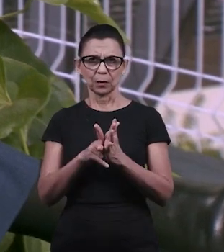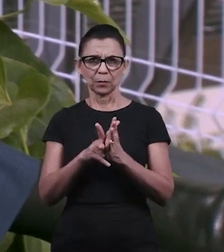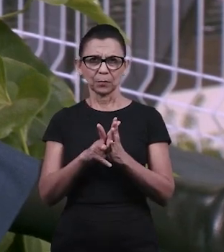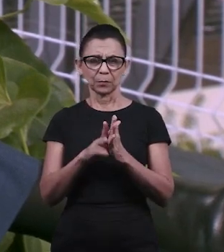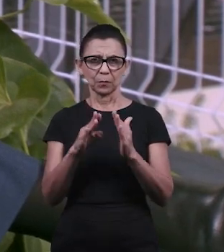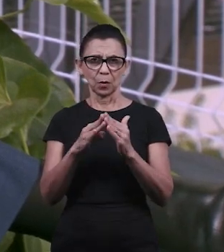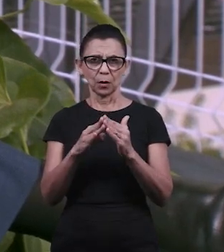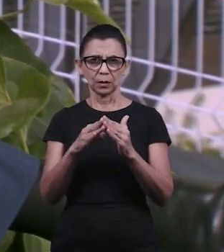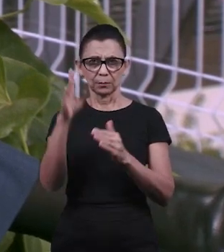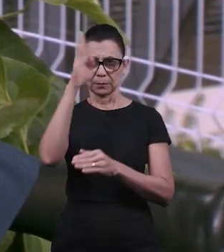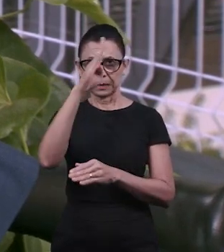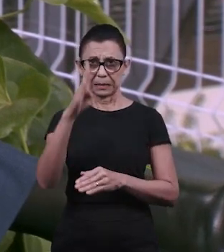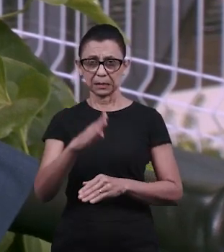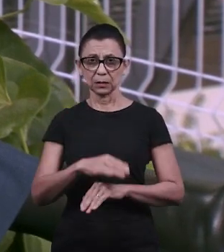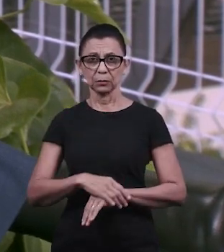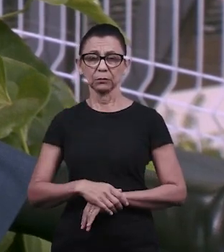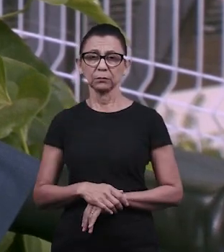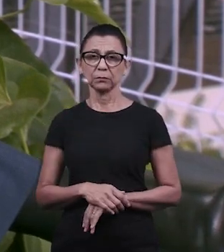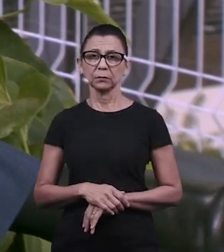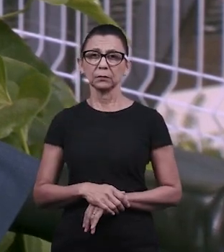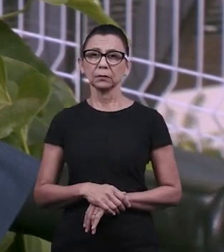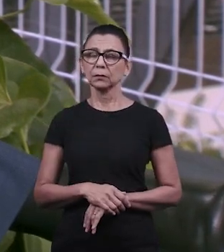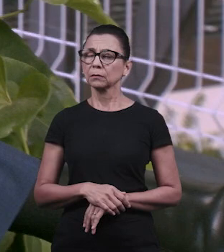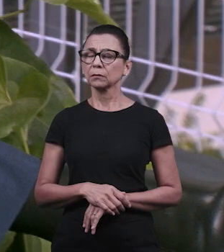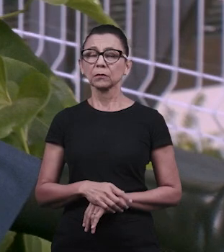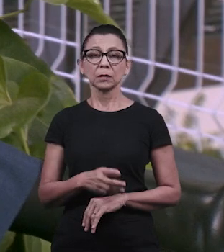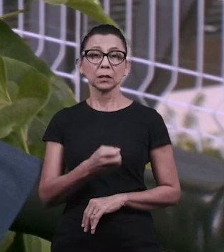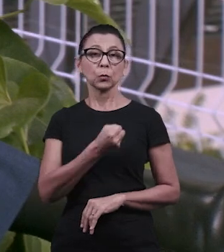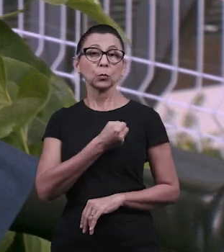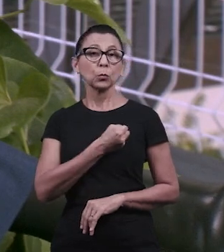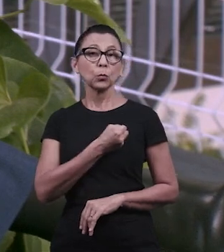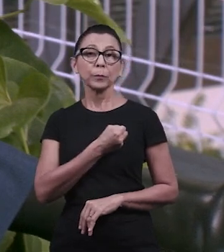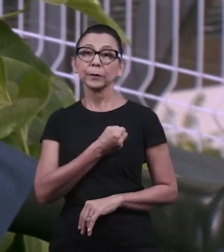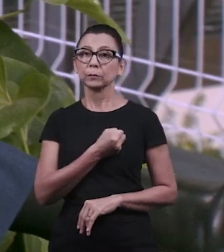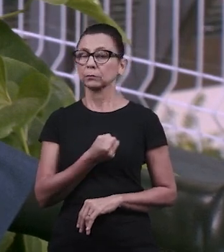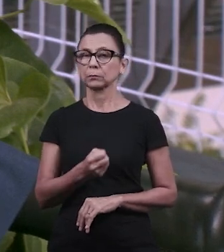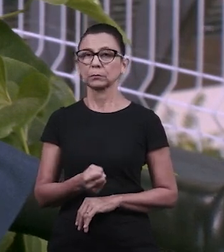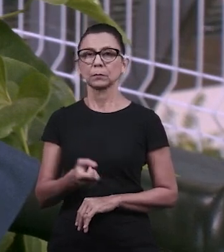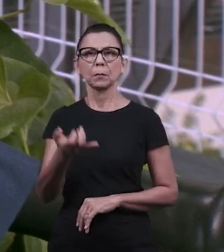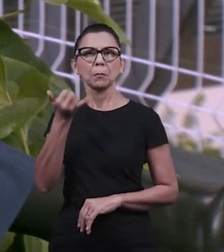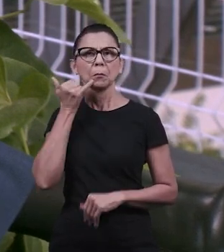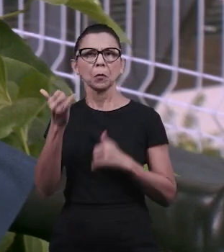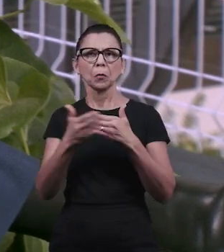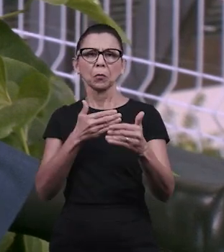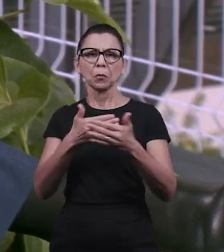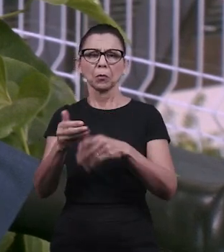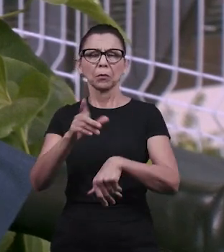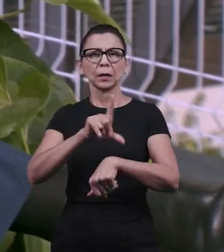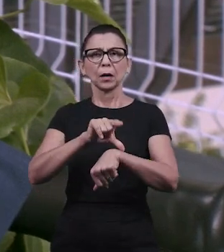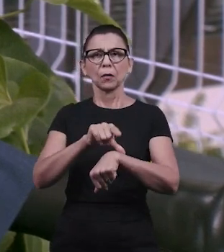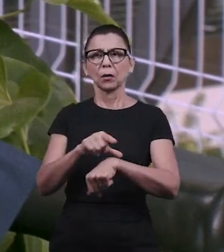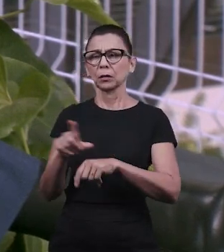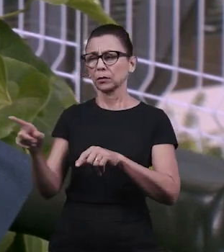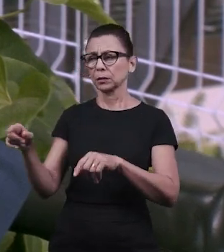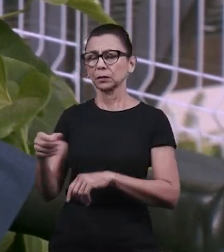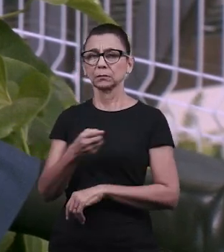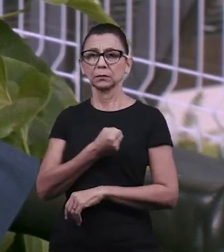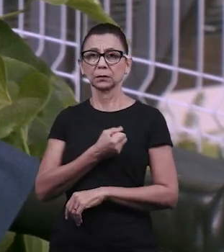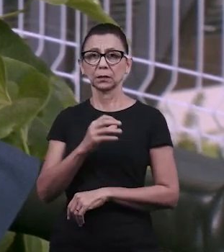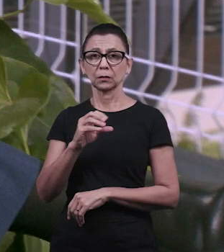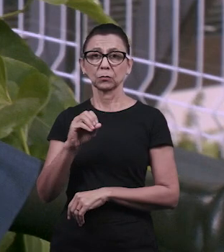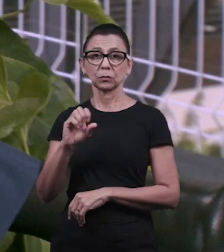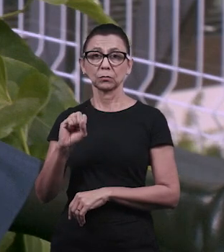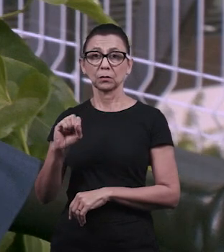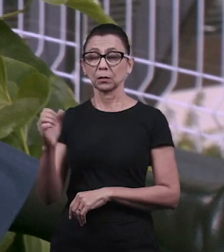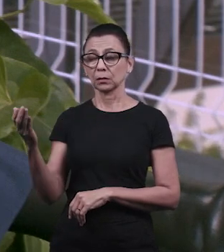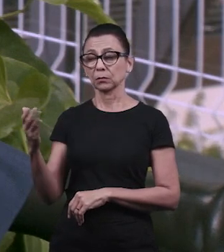Также для тех, кто живет на территории Бразилии, у нас есть прямой канал, по которому вы можете позвонить нам 0800 707